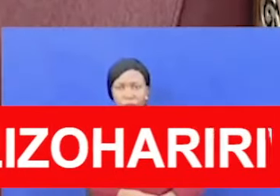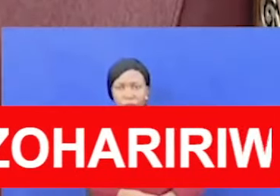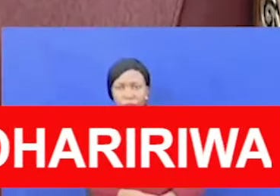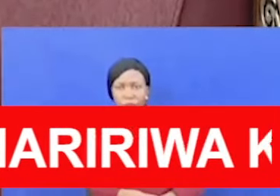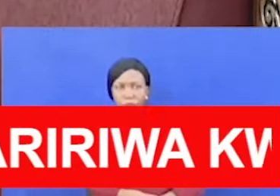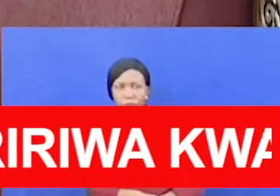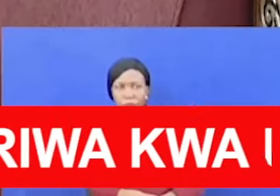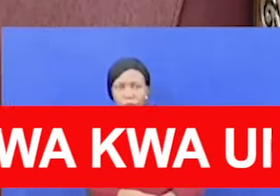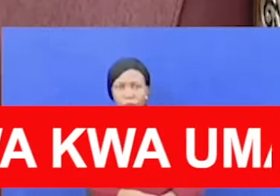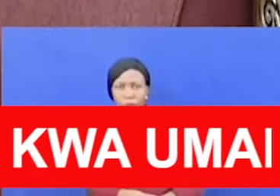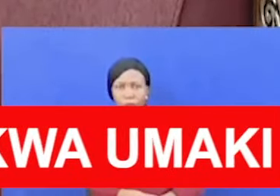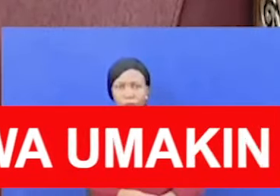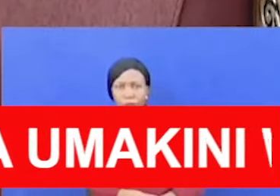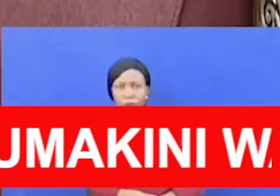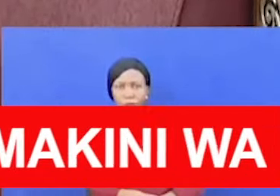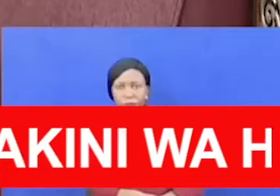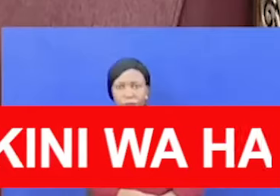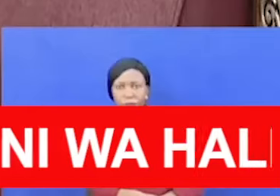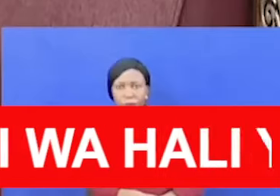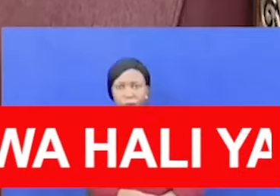mheshimiwa bunge, tuelewane.